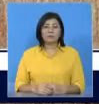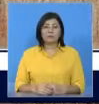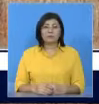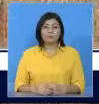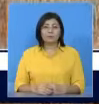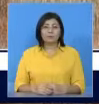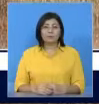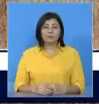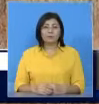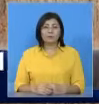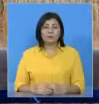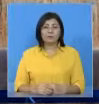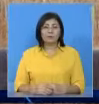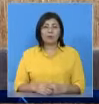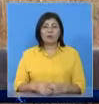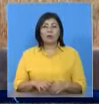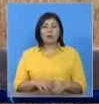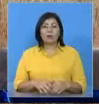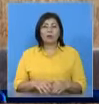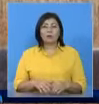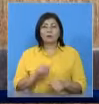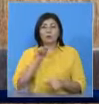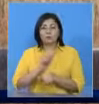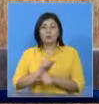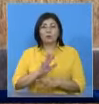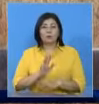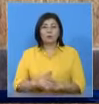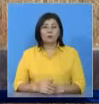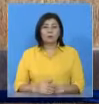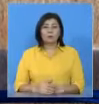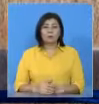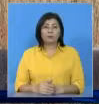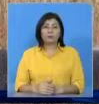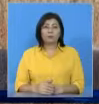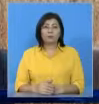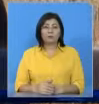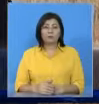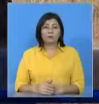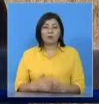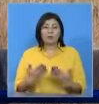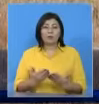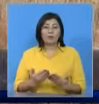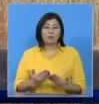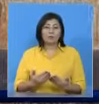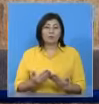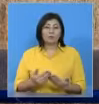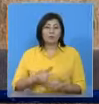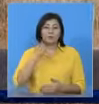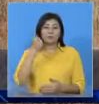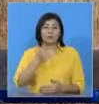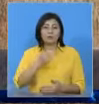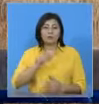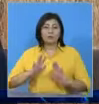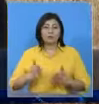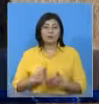арнасынан әрмен қарай қозғалмай өзінің жаңағы несін ұстап тұр. Енді жалпы биылғы жағдайда Сазды өзенінің